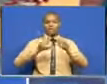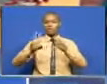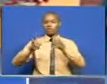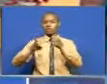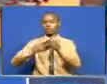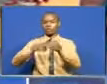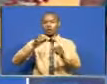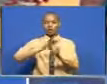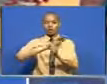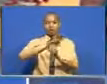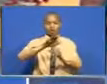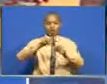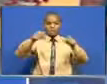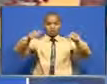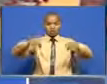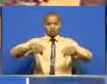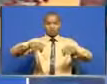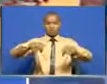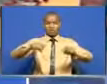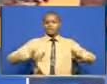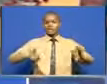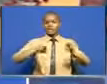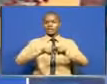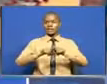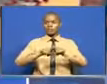kuwa na virusi hivyo, na kufikisha